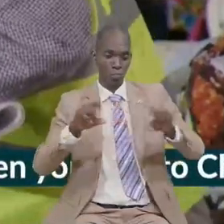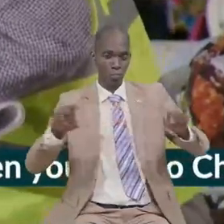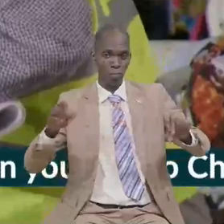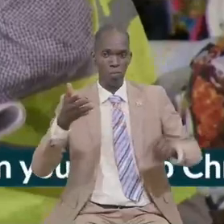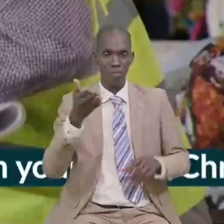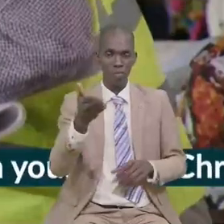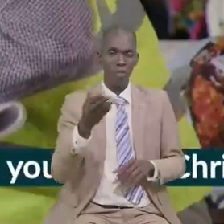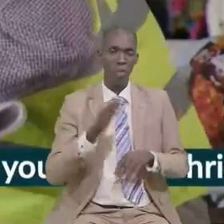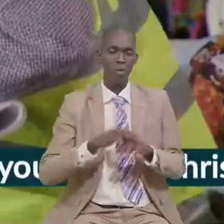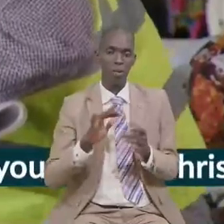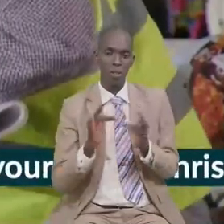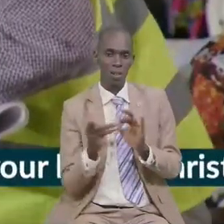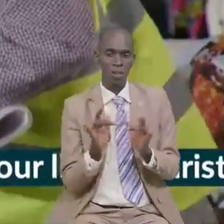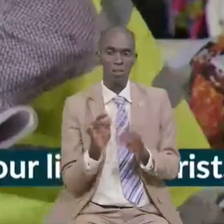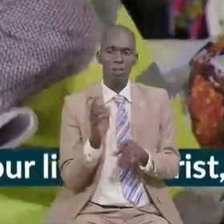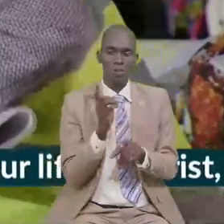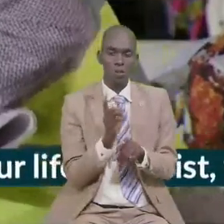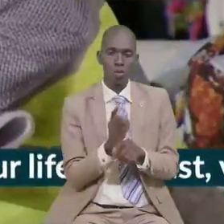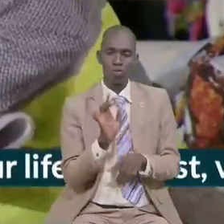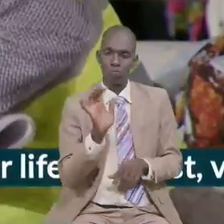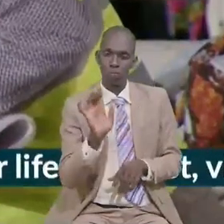Vous allez voir